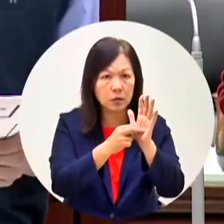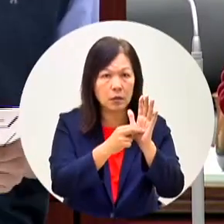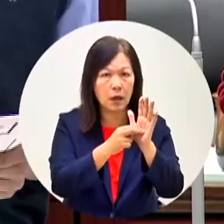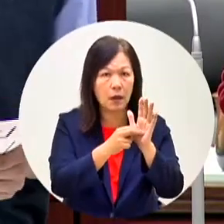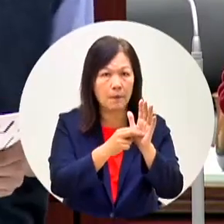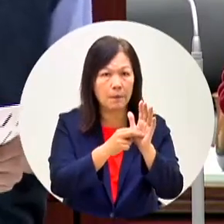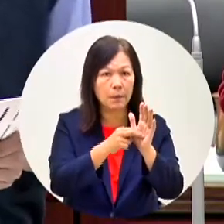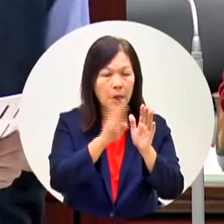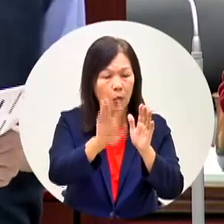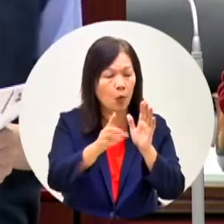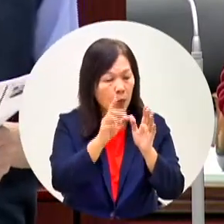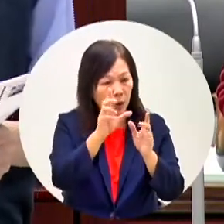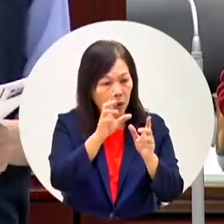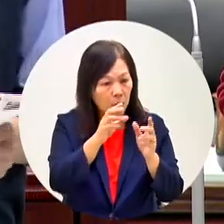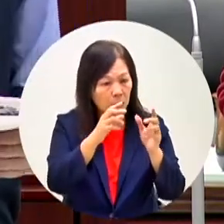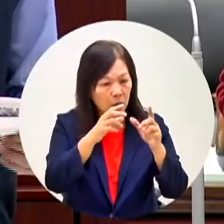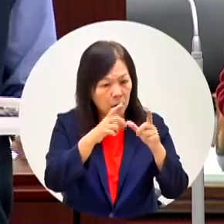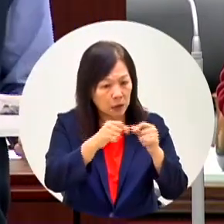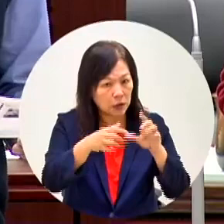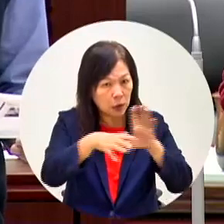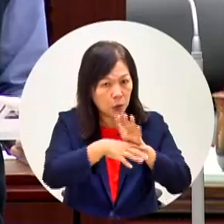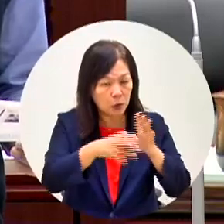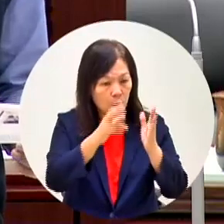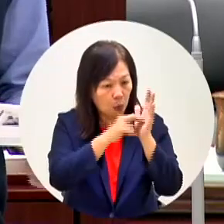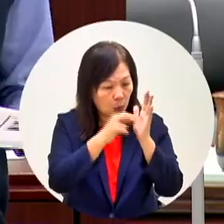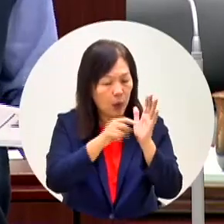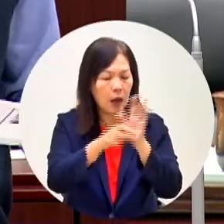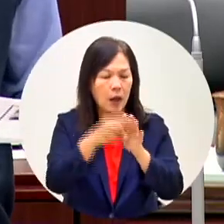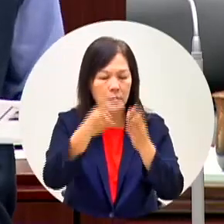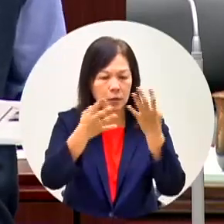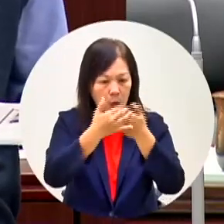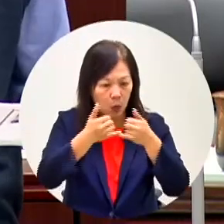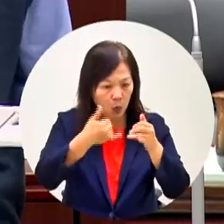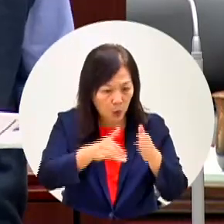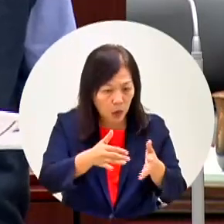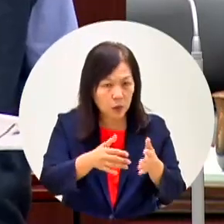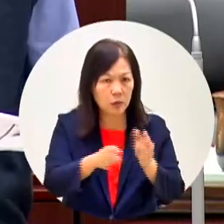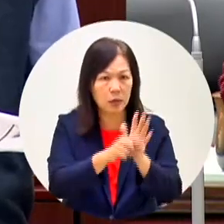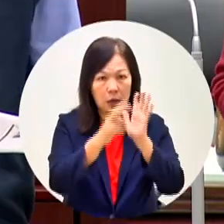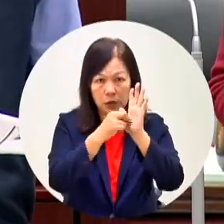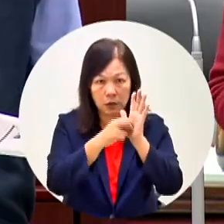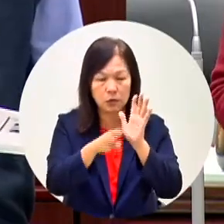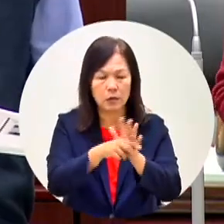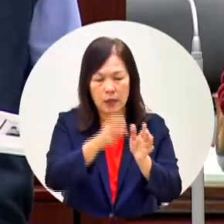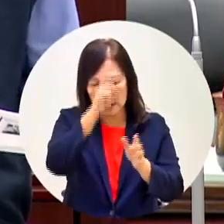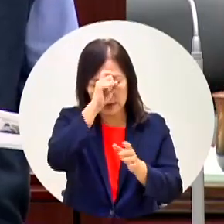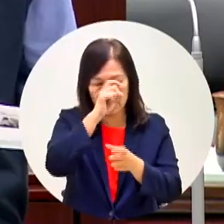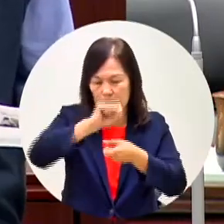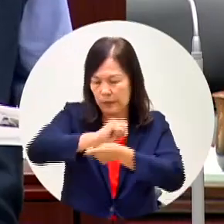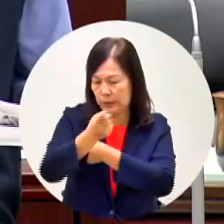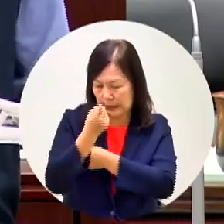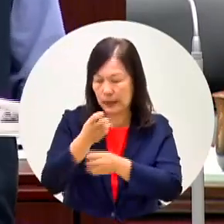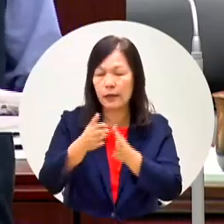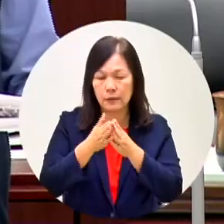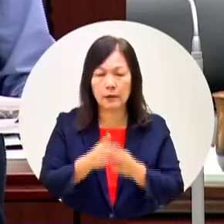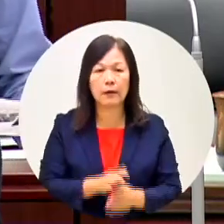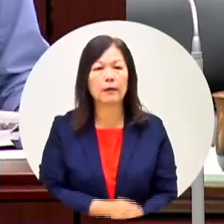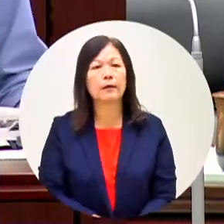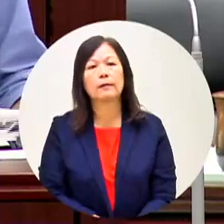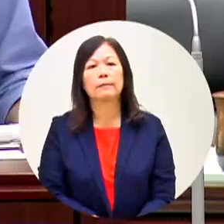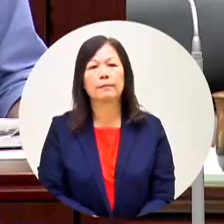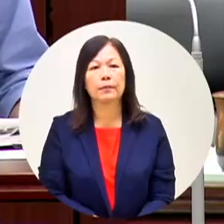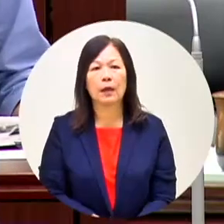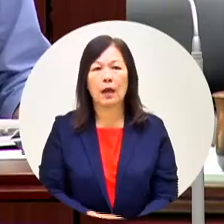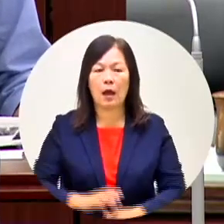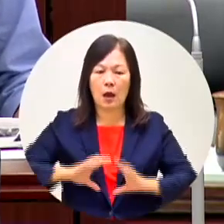甚至网络上的表述，请相关单位能够加强。那个国民运动中心，台北十二座，新